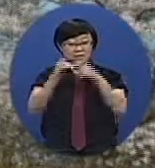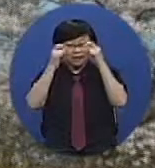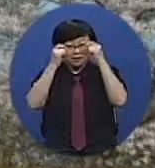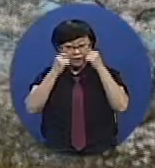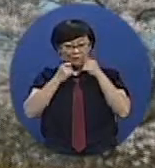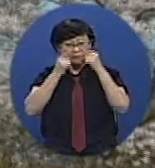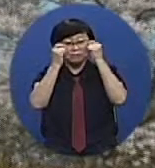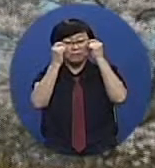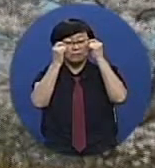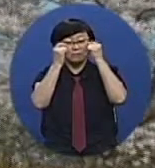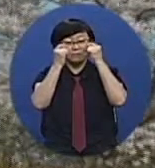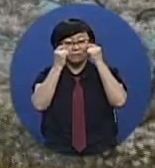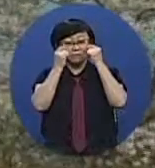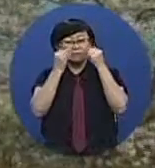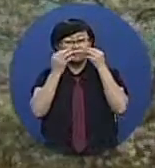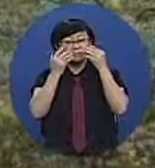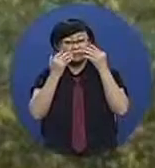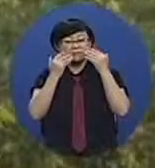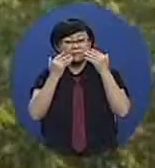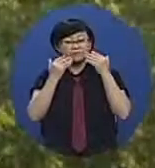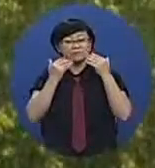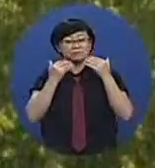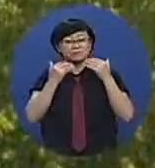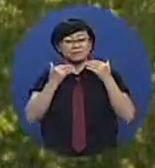친구가 울고